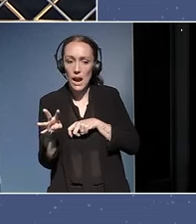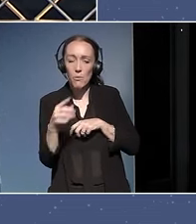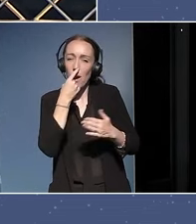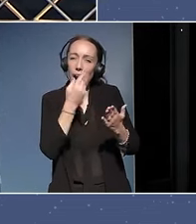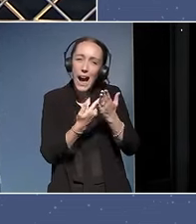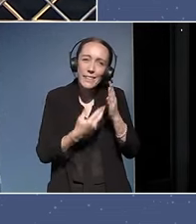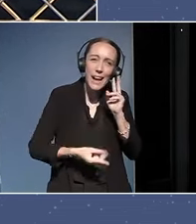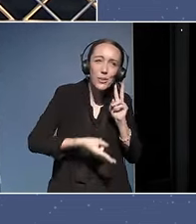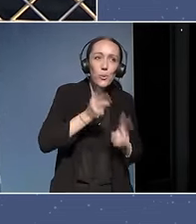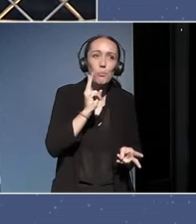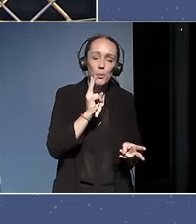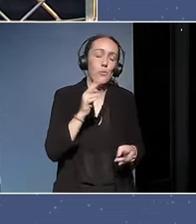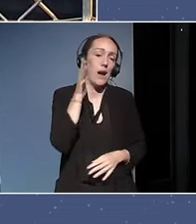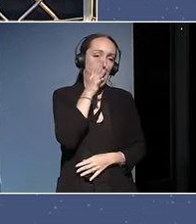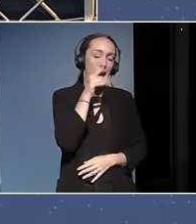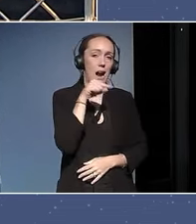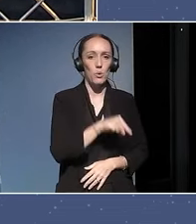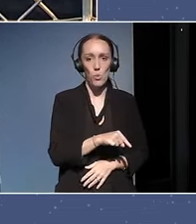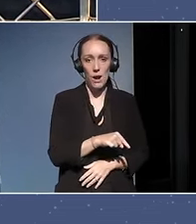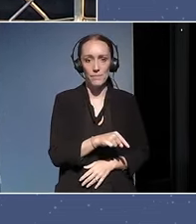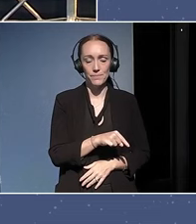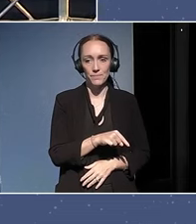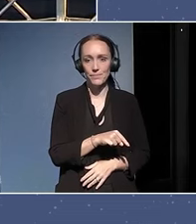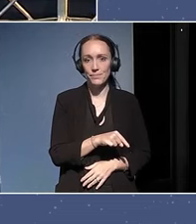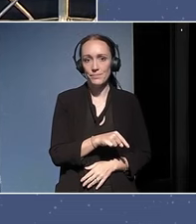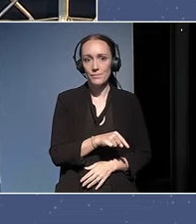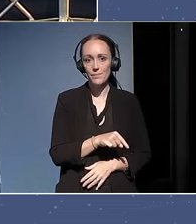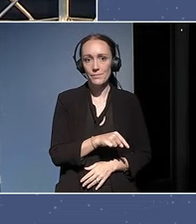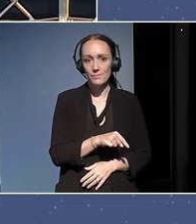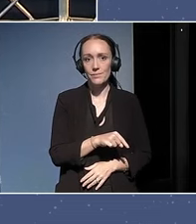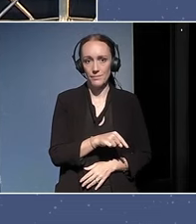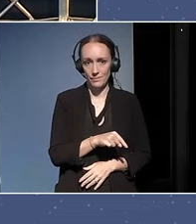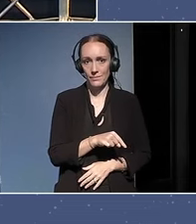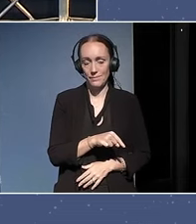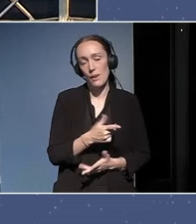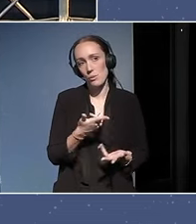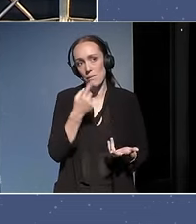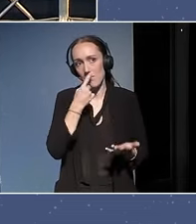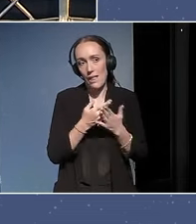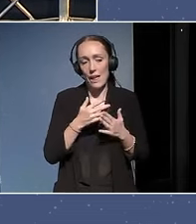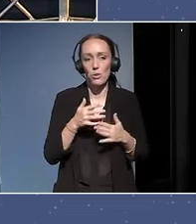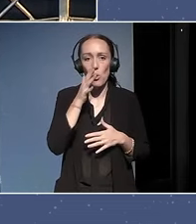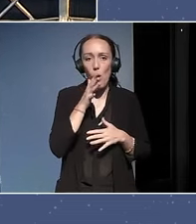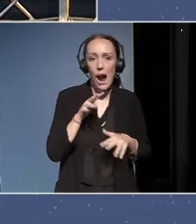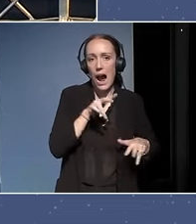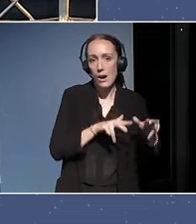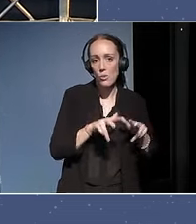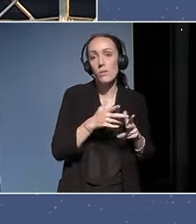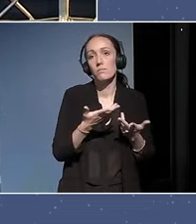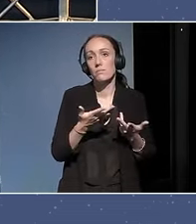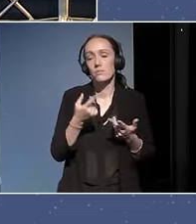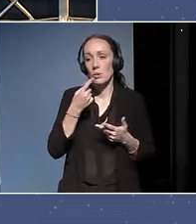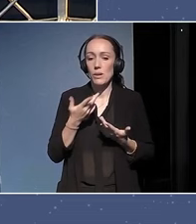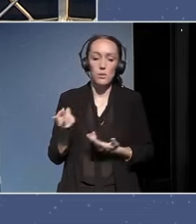assolutamente la quantità di adattamenti che haqua con una vita diciamo anfibia sì definiamo l' anfibia tra